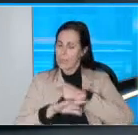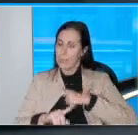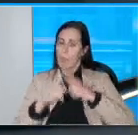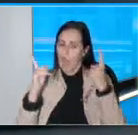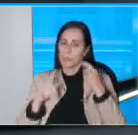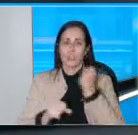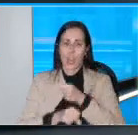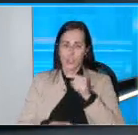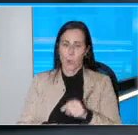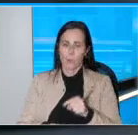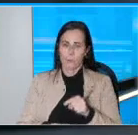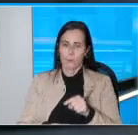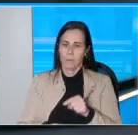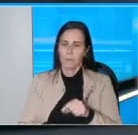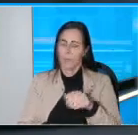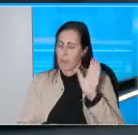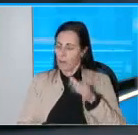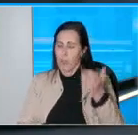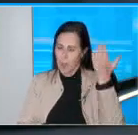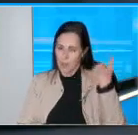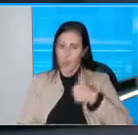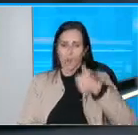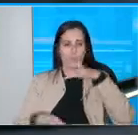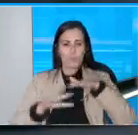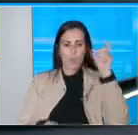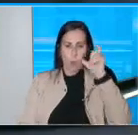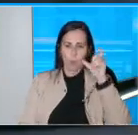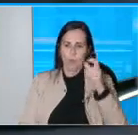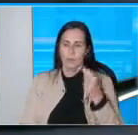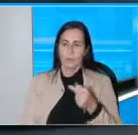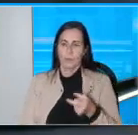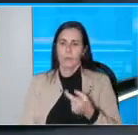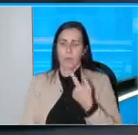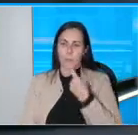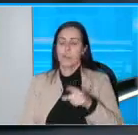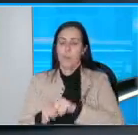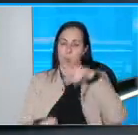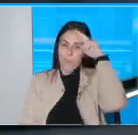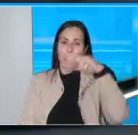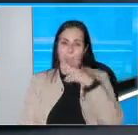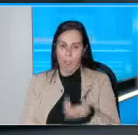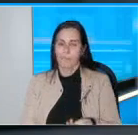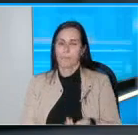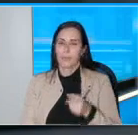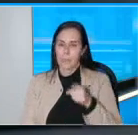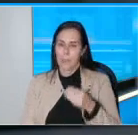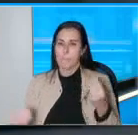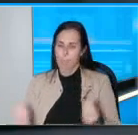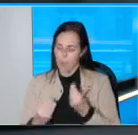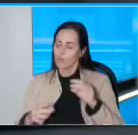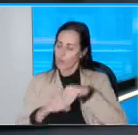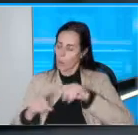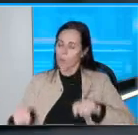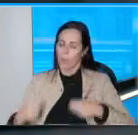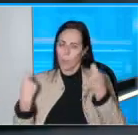אחרים שעשו את זה. סולימן דמירל, שהיה גם ראש ממשלה טורקיה, היו קוראים לו בבא, אבא למשל. אז זה משהו